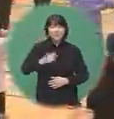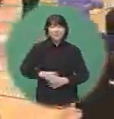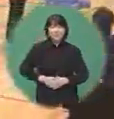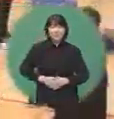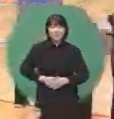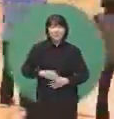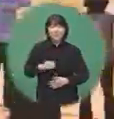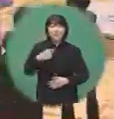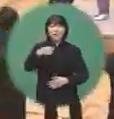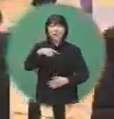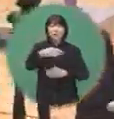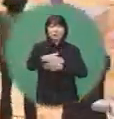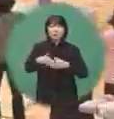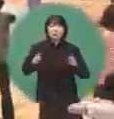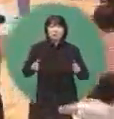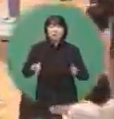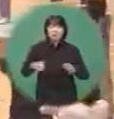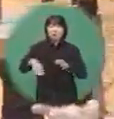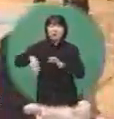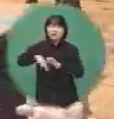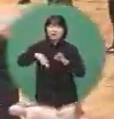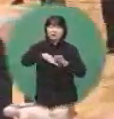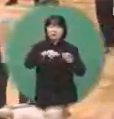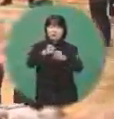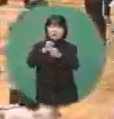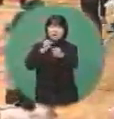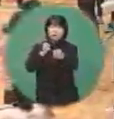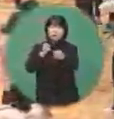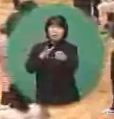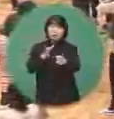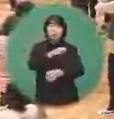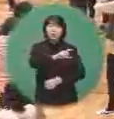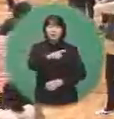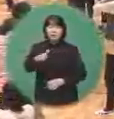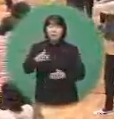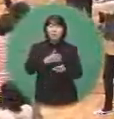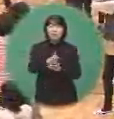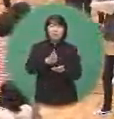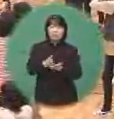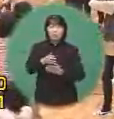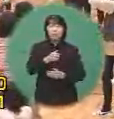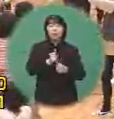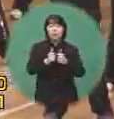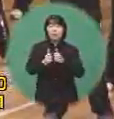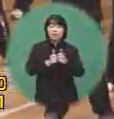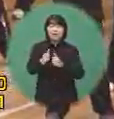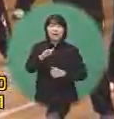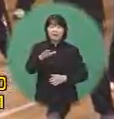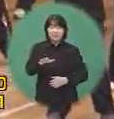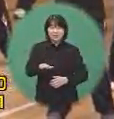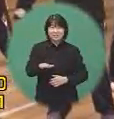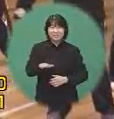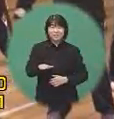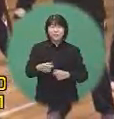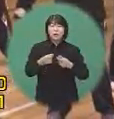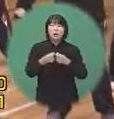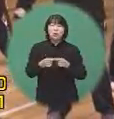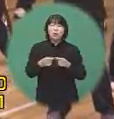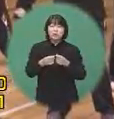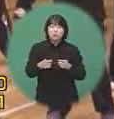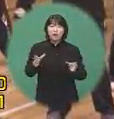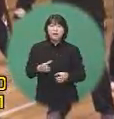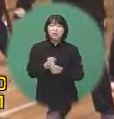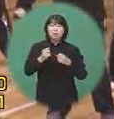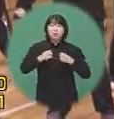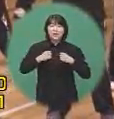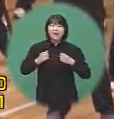市民スポーツ教室は卓球や弓道などさまざまな競技で開かれます。詳しくは総合体